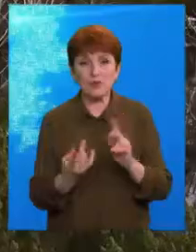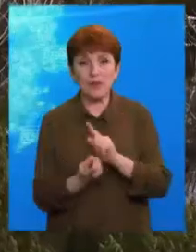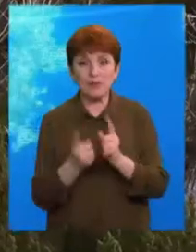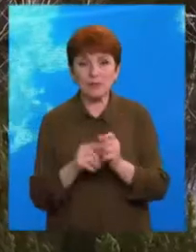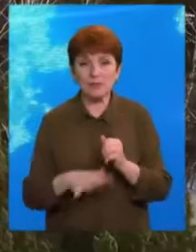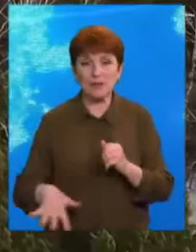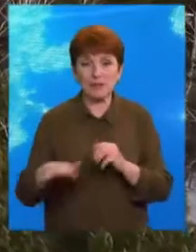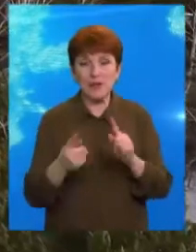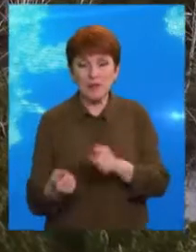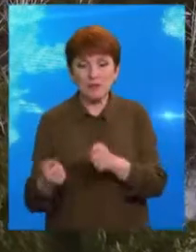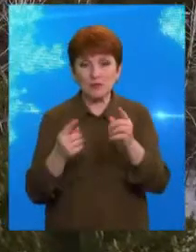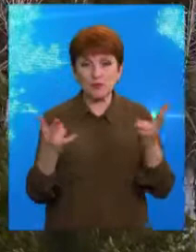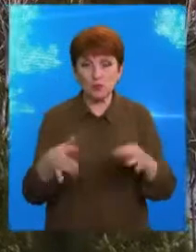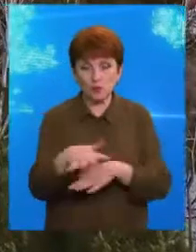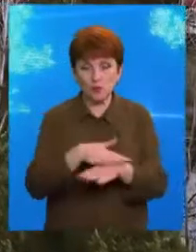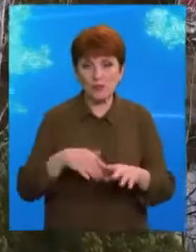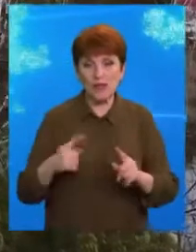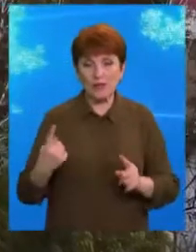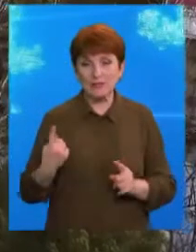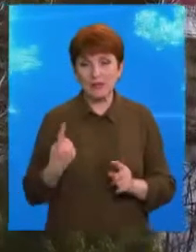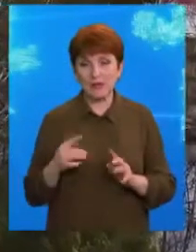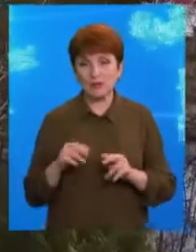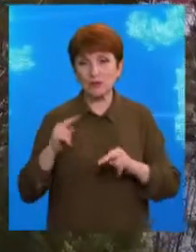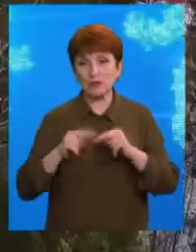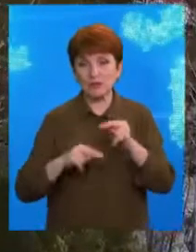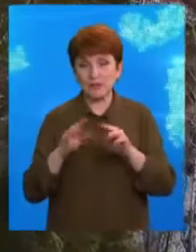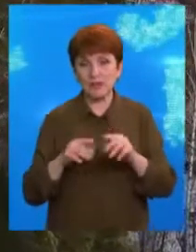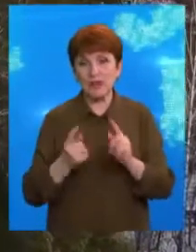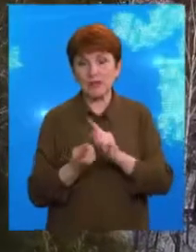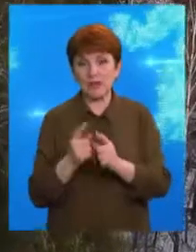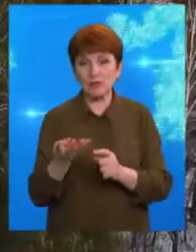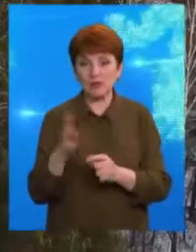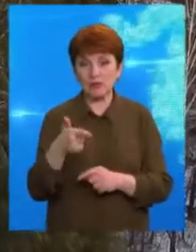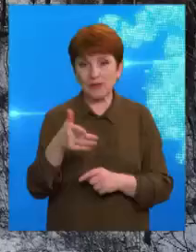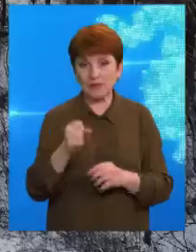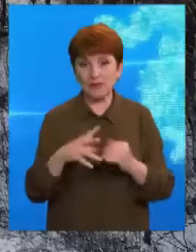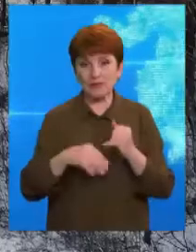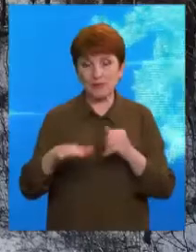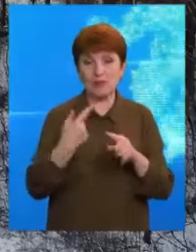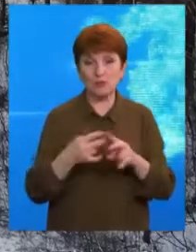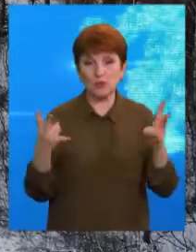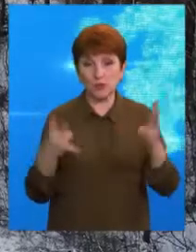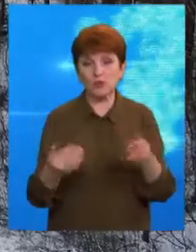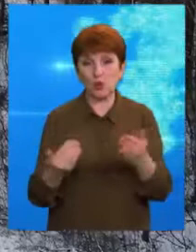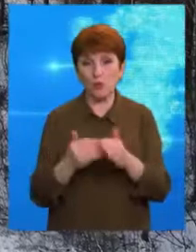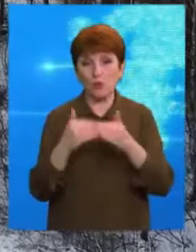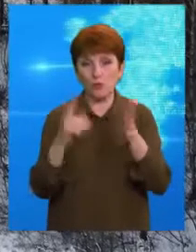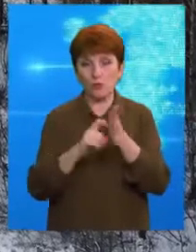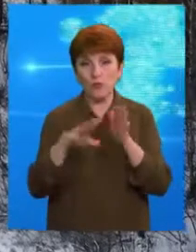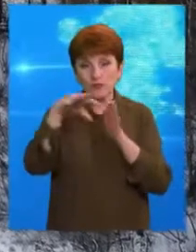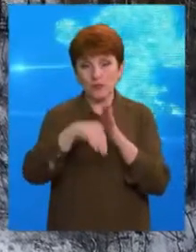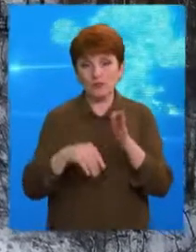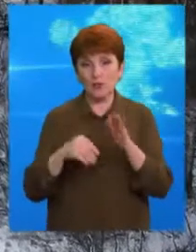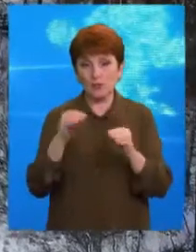земли, перевести нужный участок из охранной зоны под строительство. Взамен 4 гектаров земли, которые необходимы новому корпусу, в состав бора